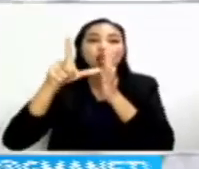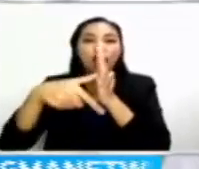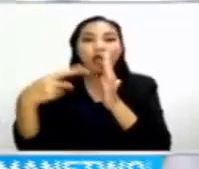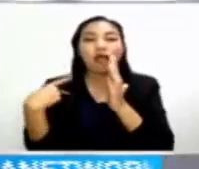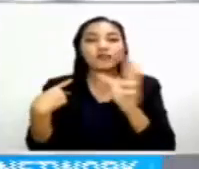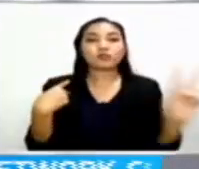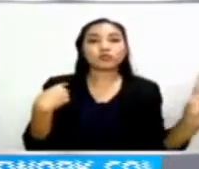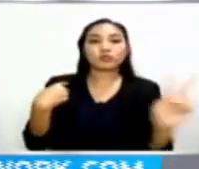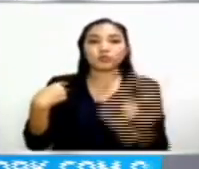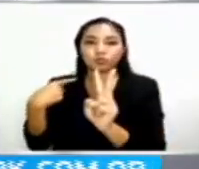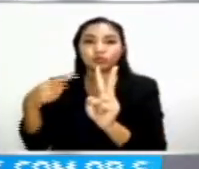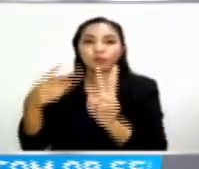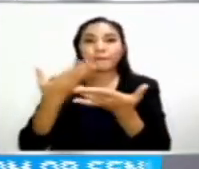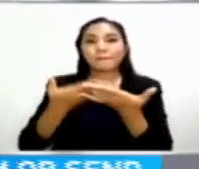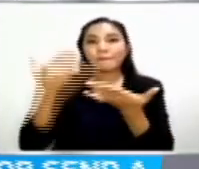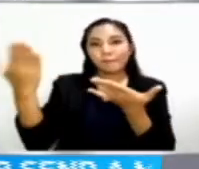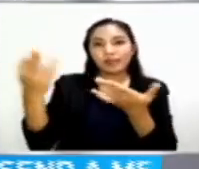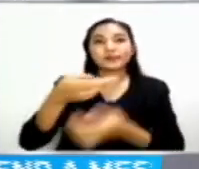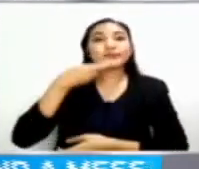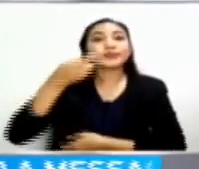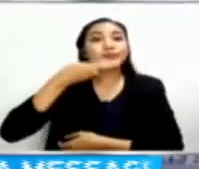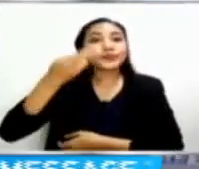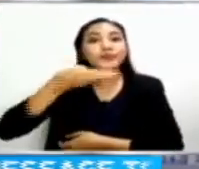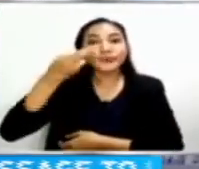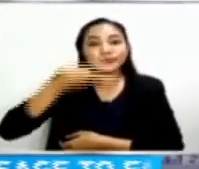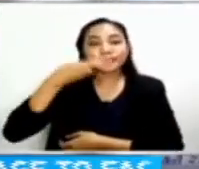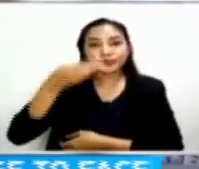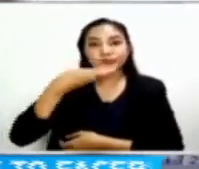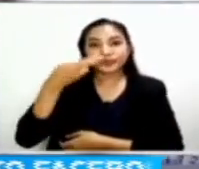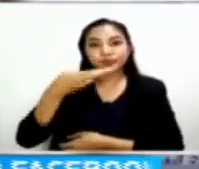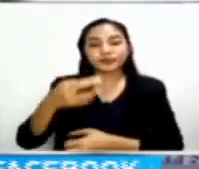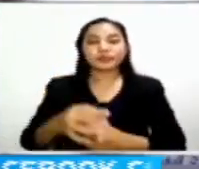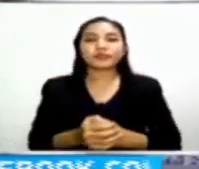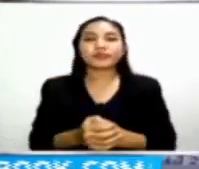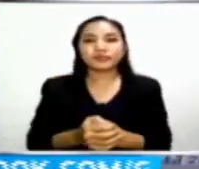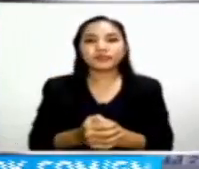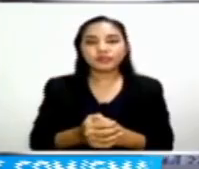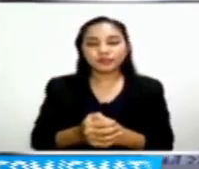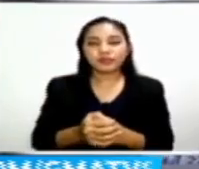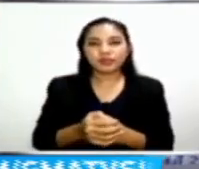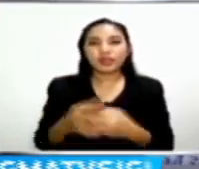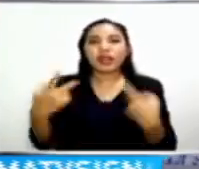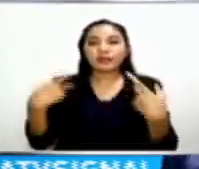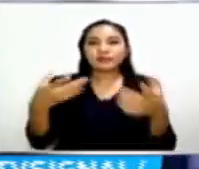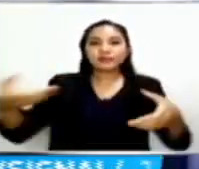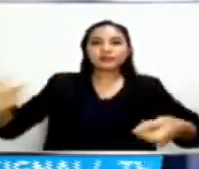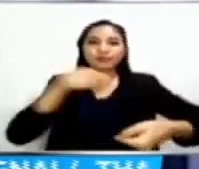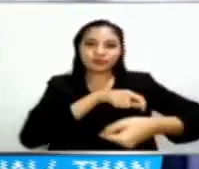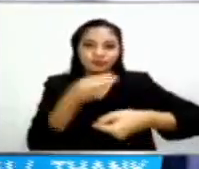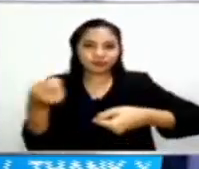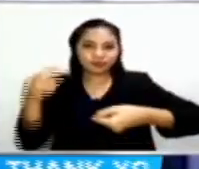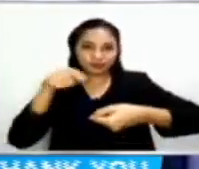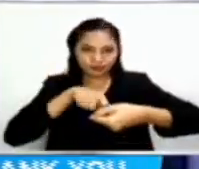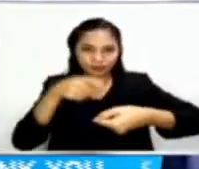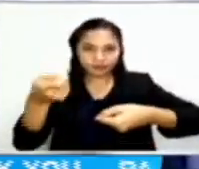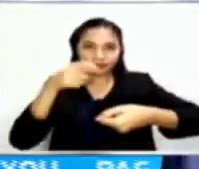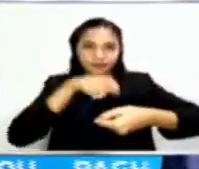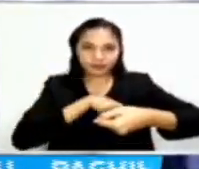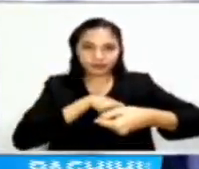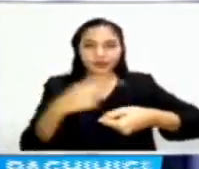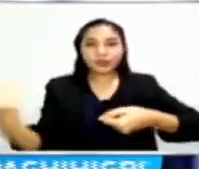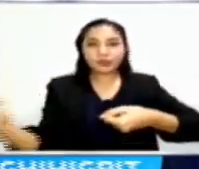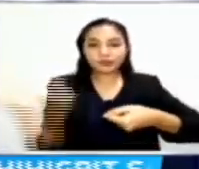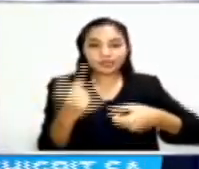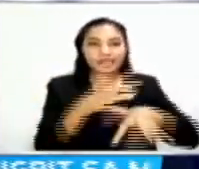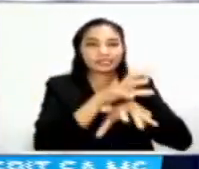bumili ng bigas. Dito na tsumempo ang unang lalaki. Habang naglalagay ng bigas sa supot ang tindera, kinuha ng sospek ang itim na